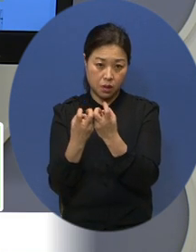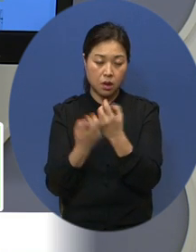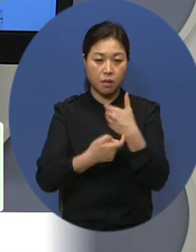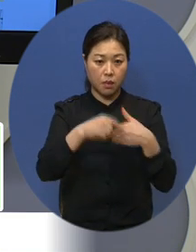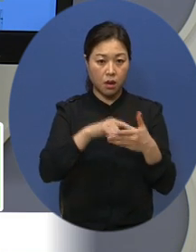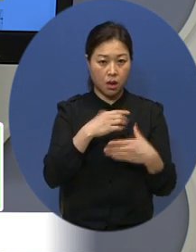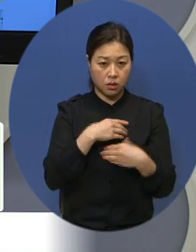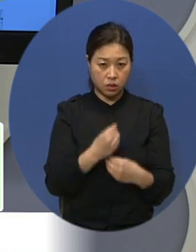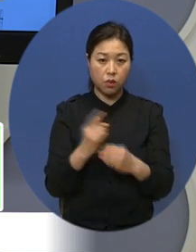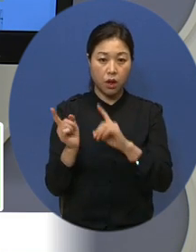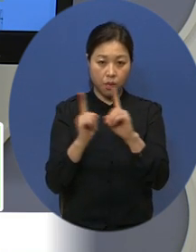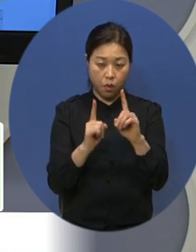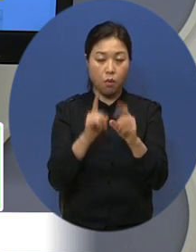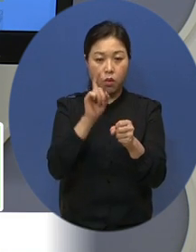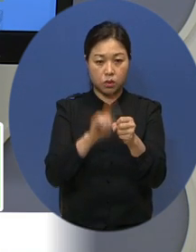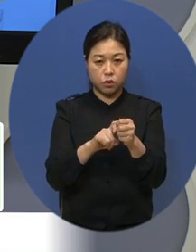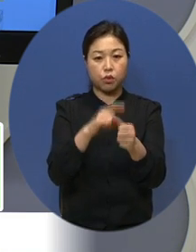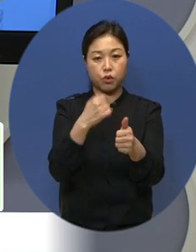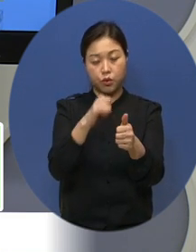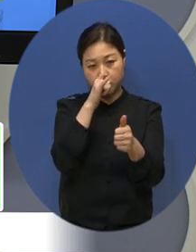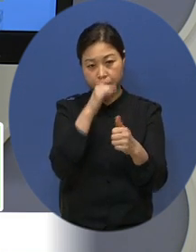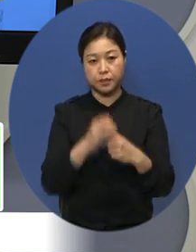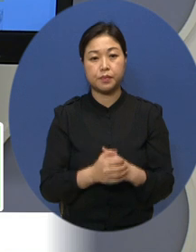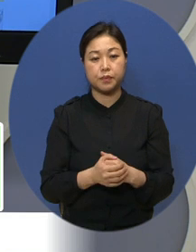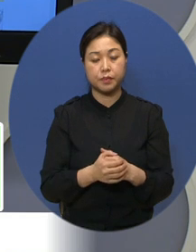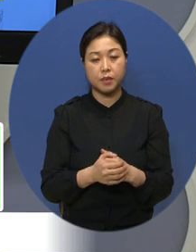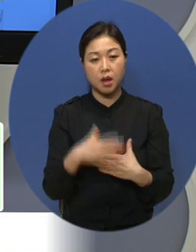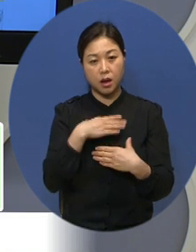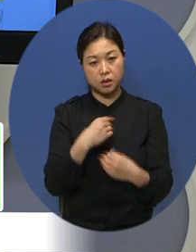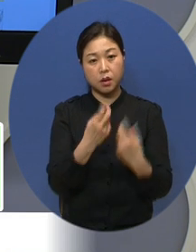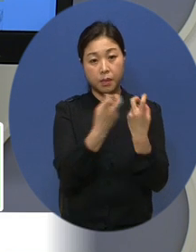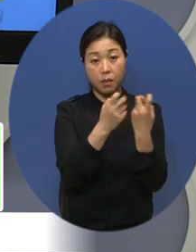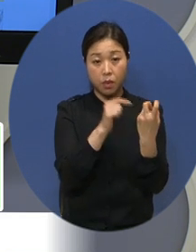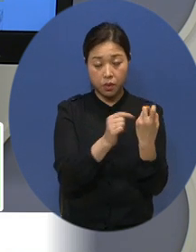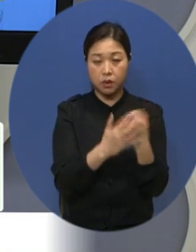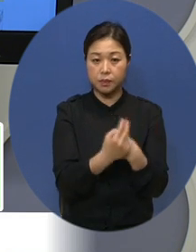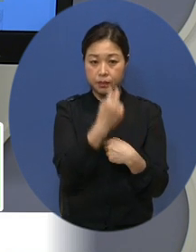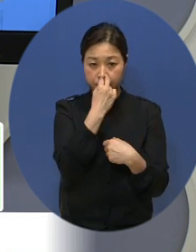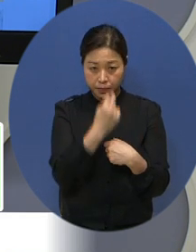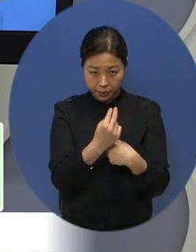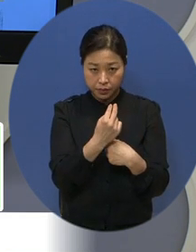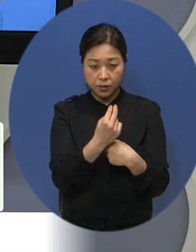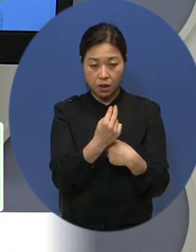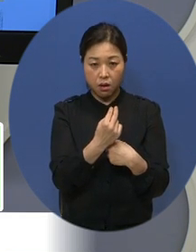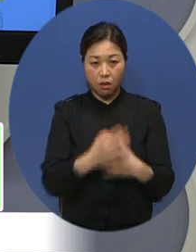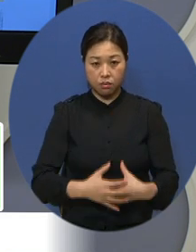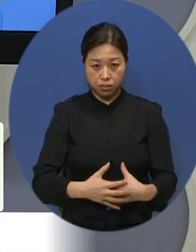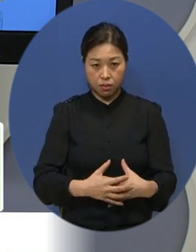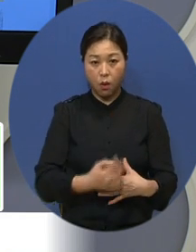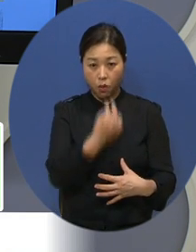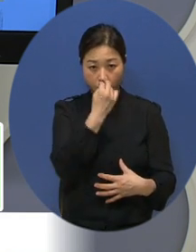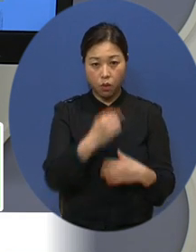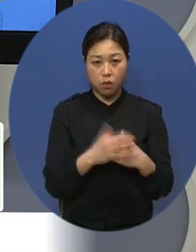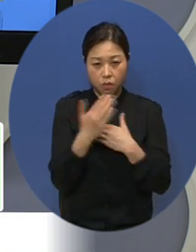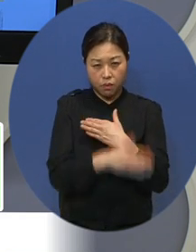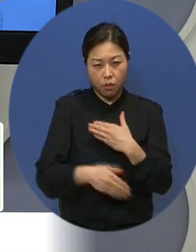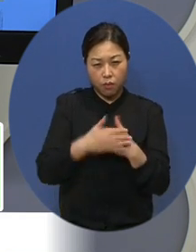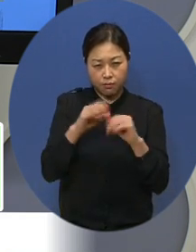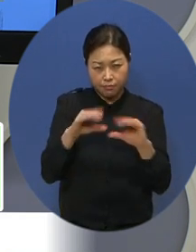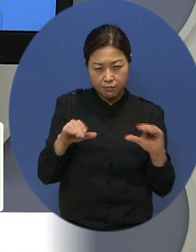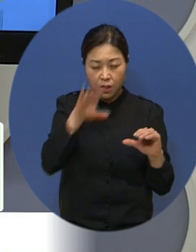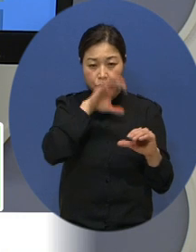회복을 위한 방법을 교육합니다 안정을 기법으로 복식 호흡과 근육 이완 훈련 명상 등